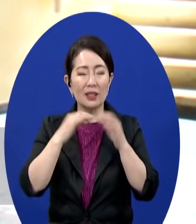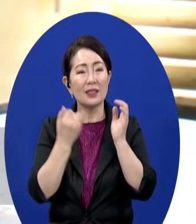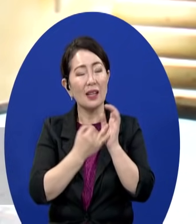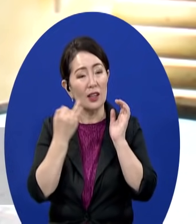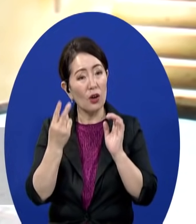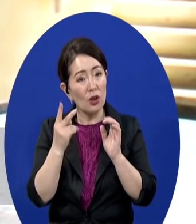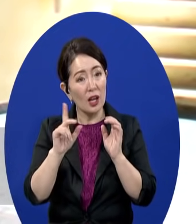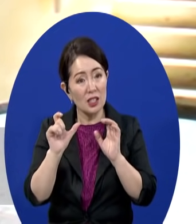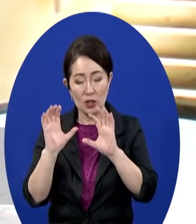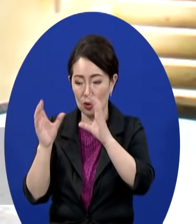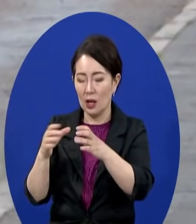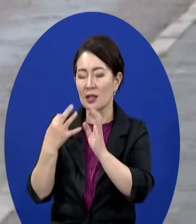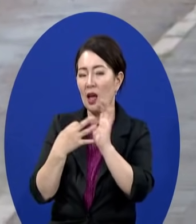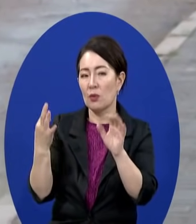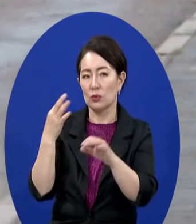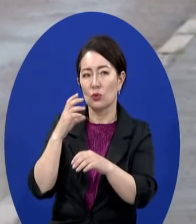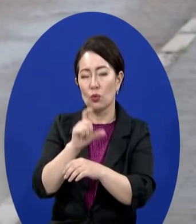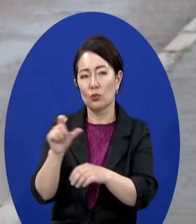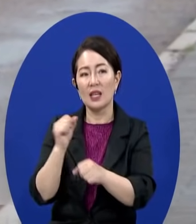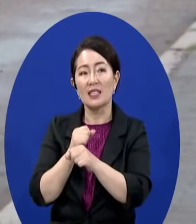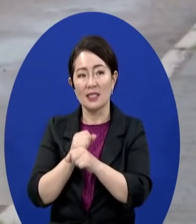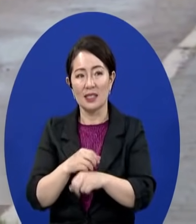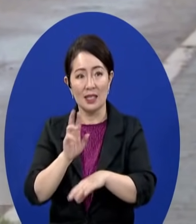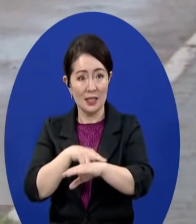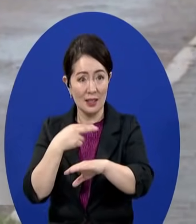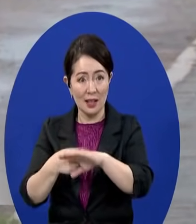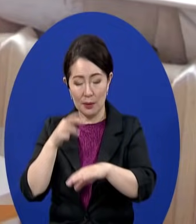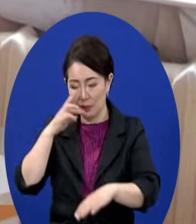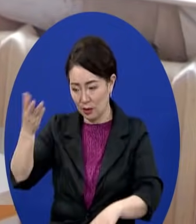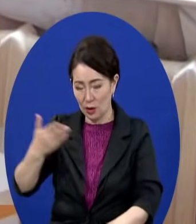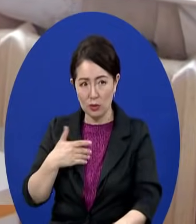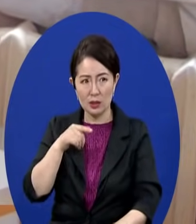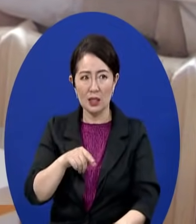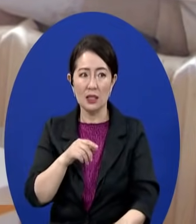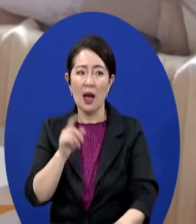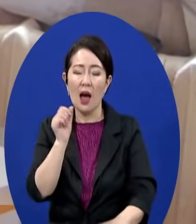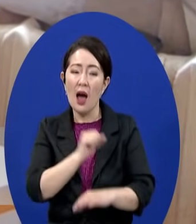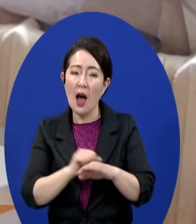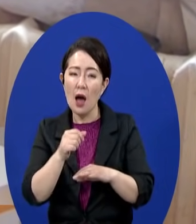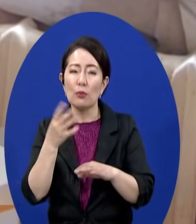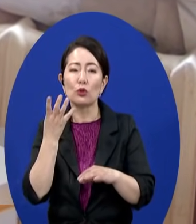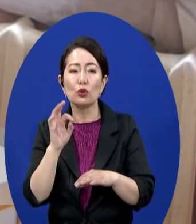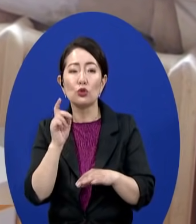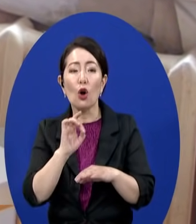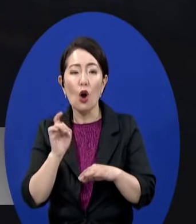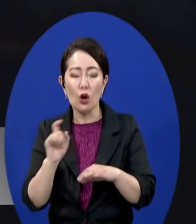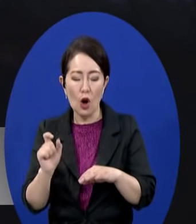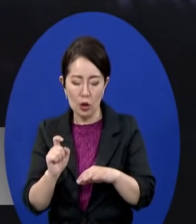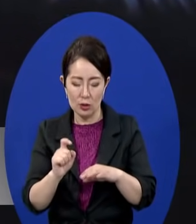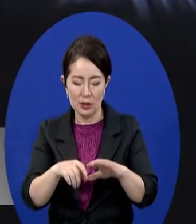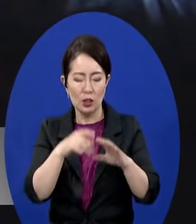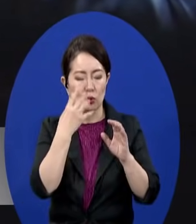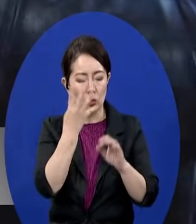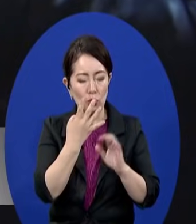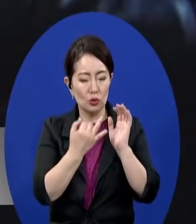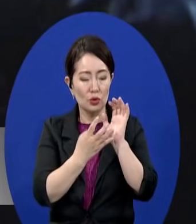төврийн албаа хаагчид ажиллаж байна. Дархуул аймгаас мөн мэдээлсэн байна. Тус аймгийн 40 хэсгийн хороонд зөөврийн хайрцагаар санал өгөхөөр